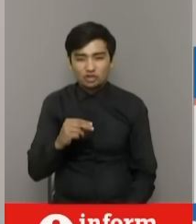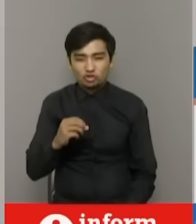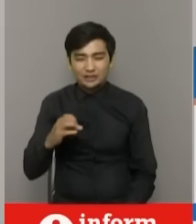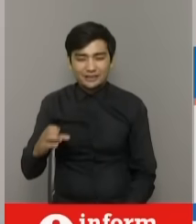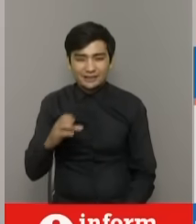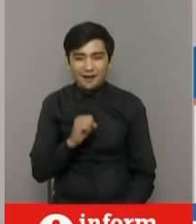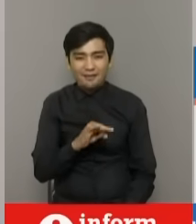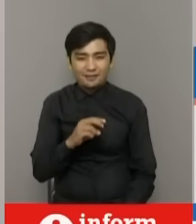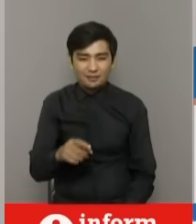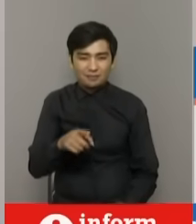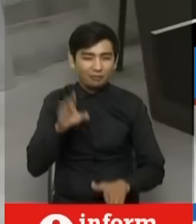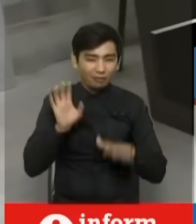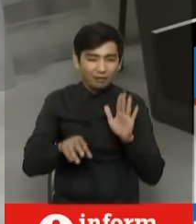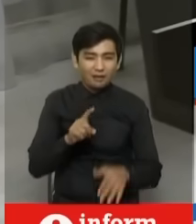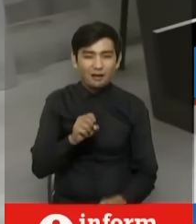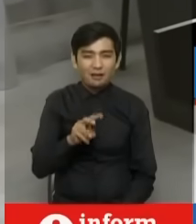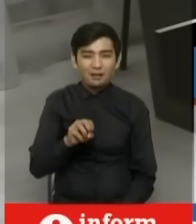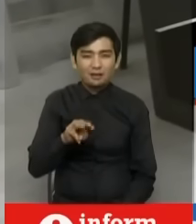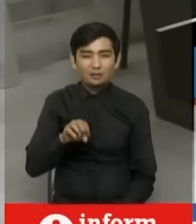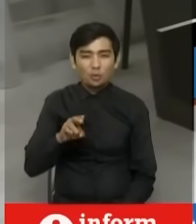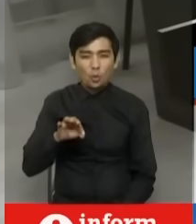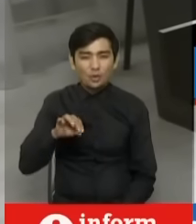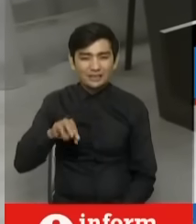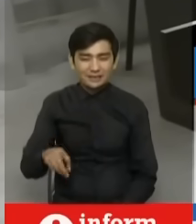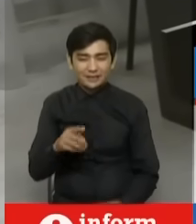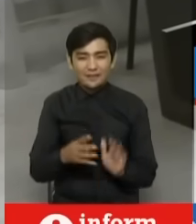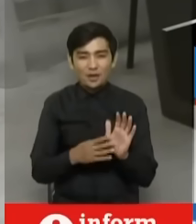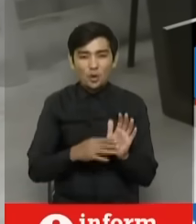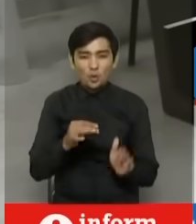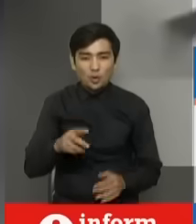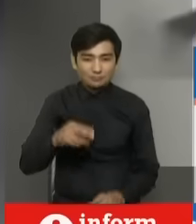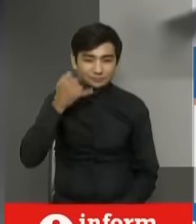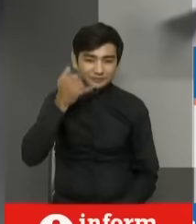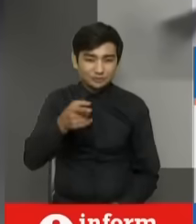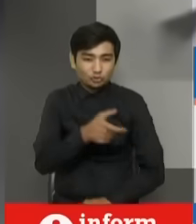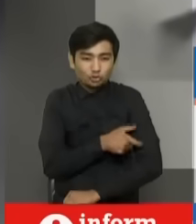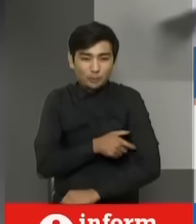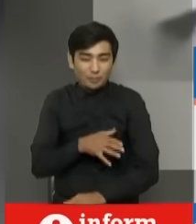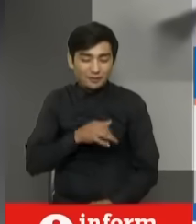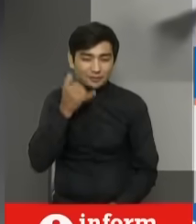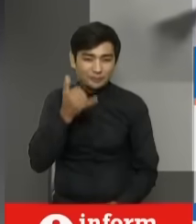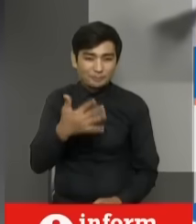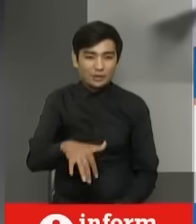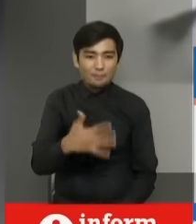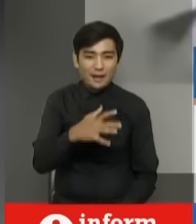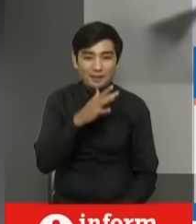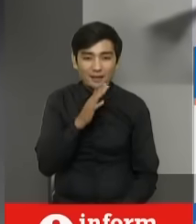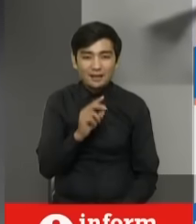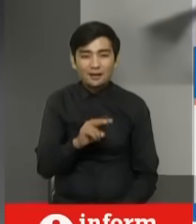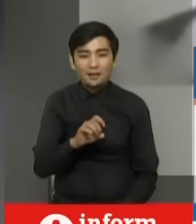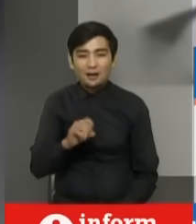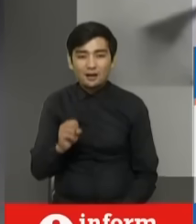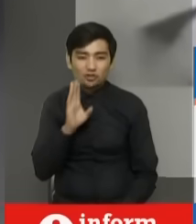обвиняют по статье «Халатность». 9 июня этого года во время его дежурства поступил звонок о помощи. 55-летняя Клара